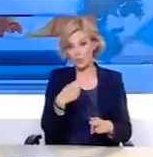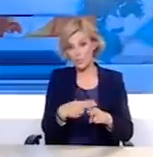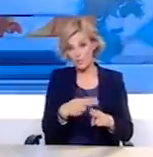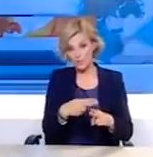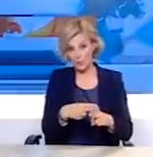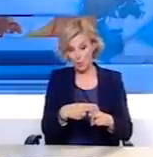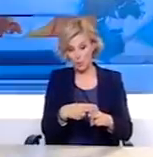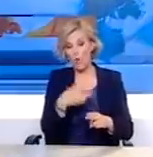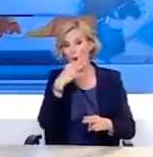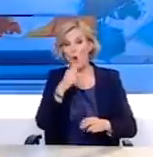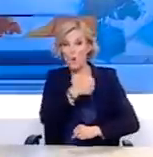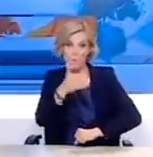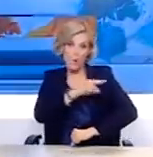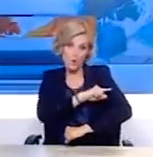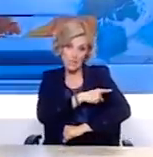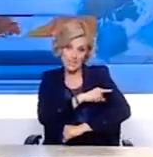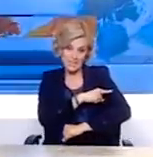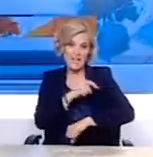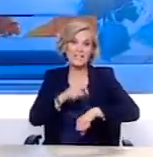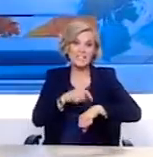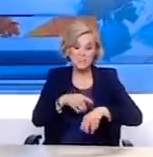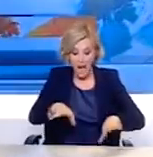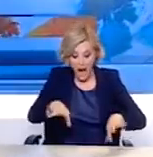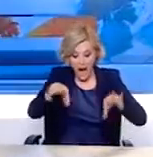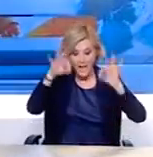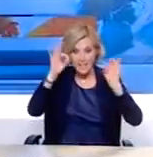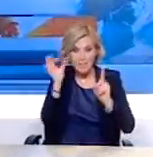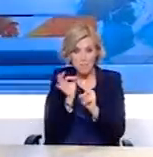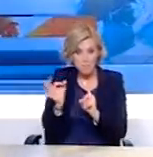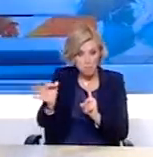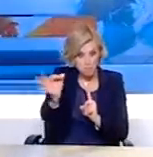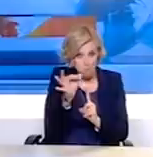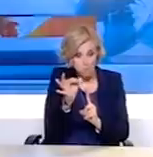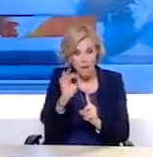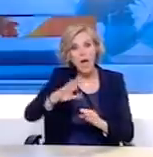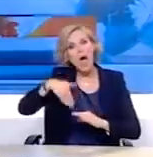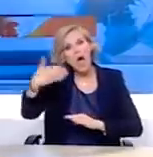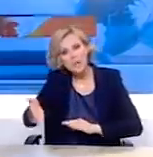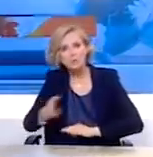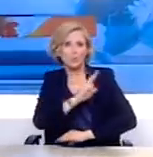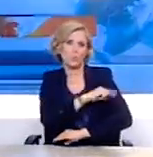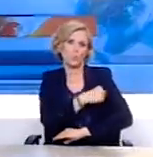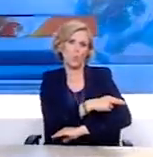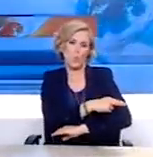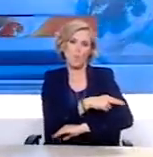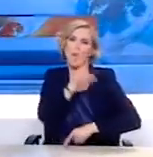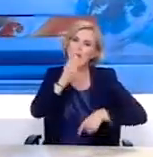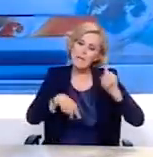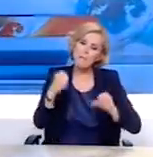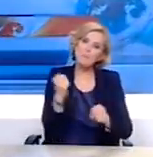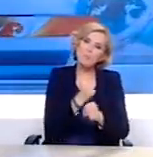και ανθρώπους που εξετέθησαν στην αρχή φάση της επιδημίας και εκτός νοσοκομείου στην κοινότητα, αλλά και κάποιους εργαζόμενους που